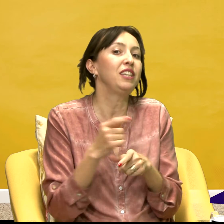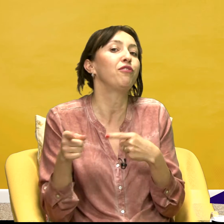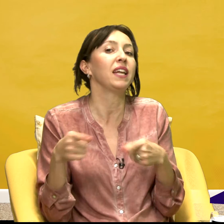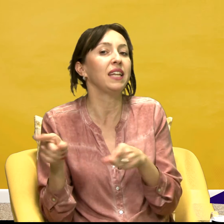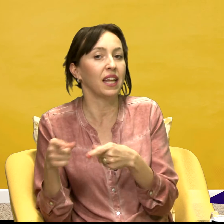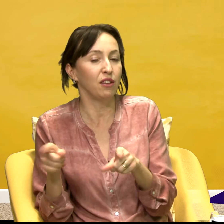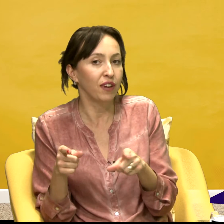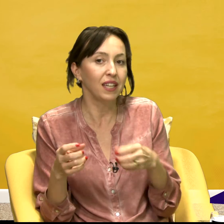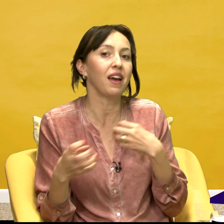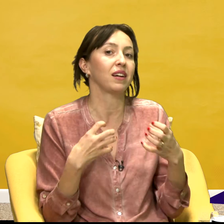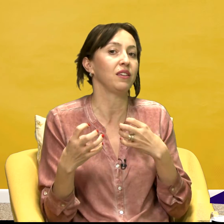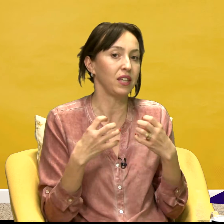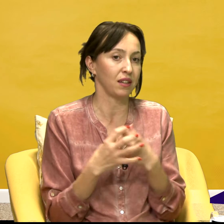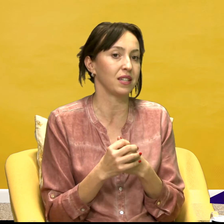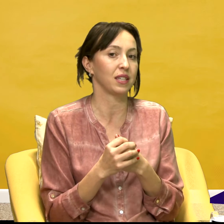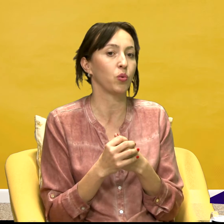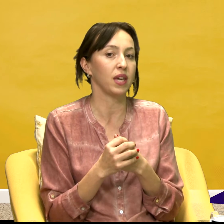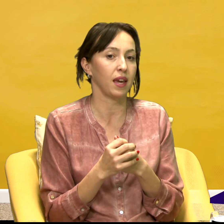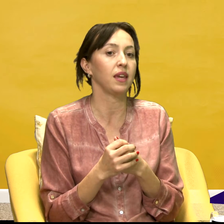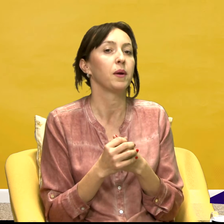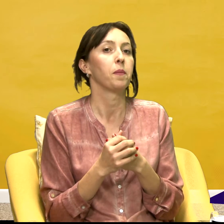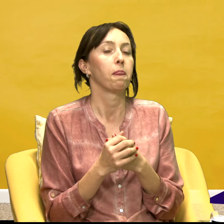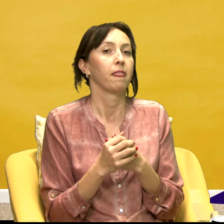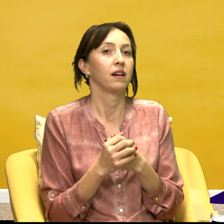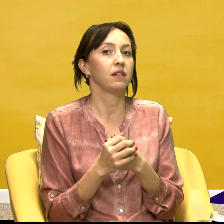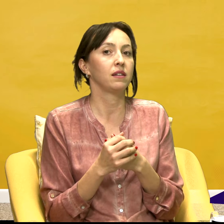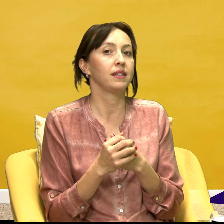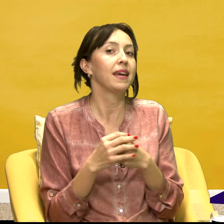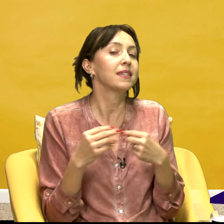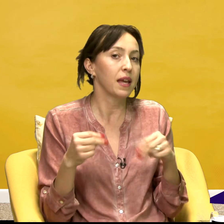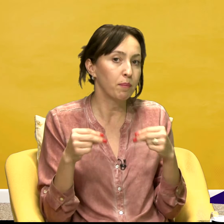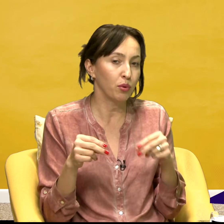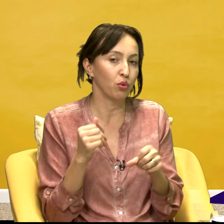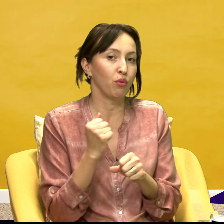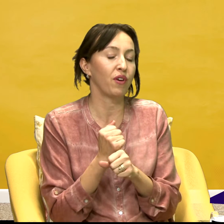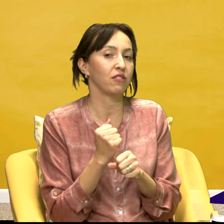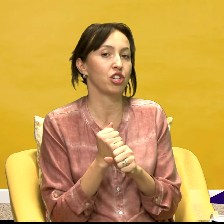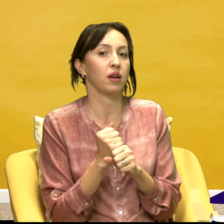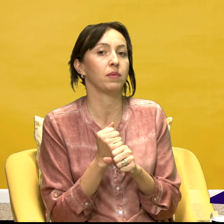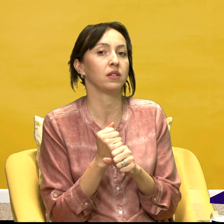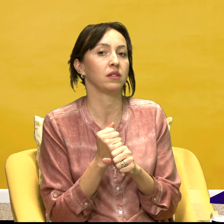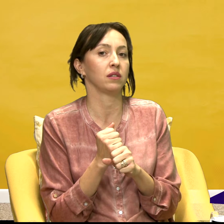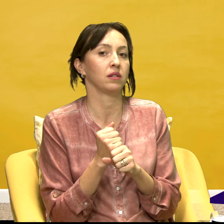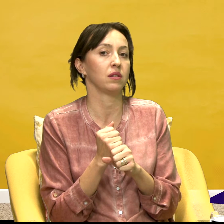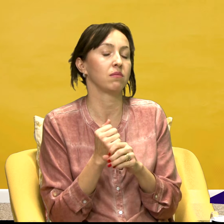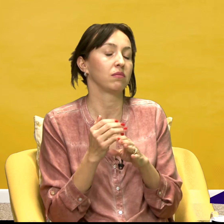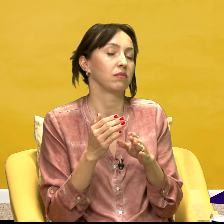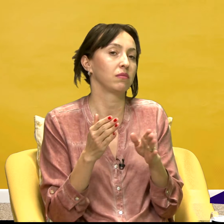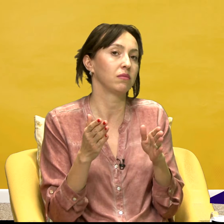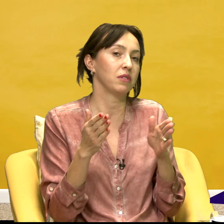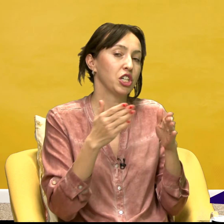facem diferite activități cu ei. De exemplu, facem